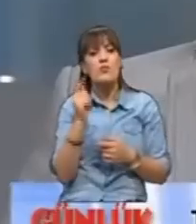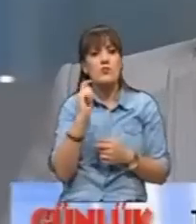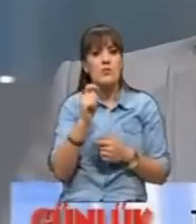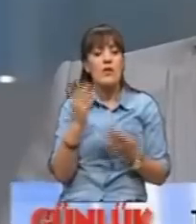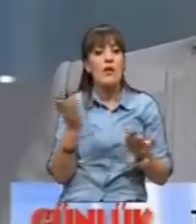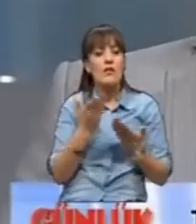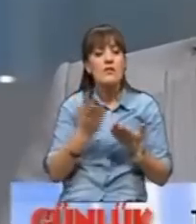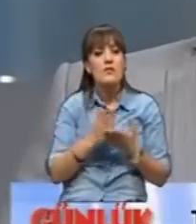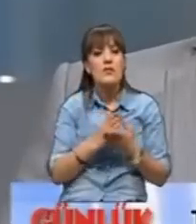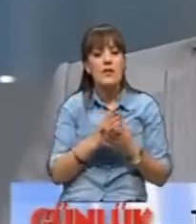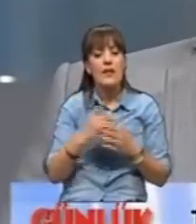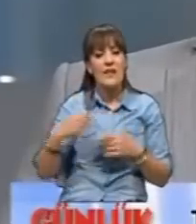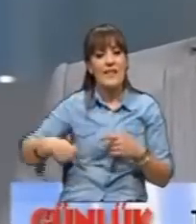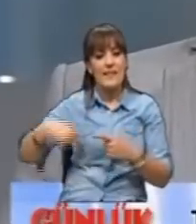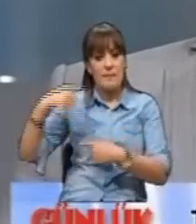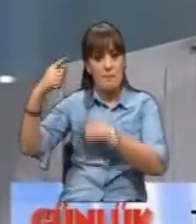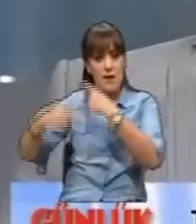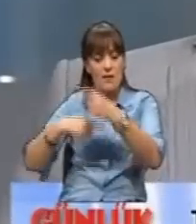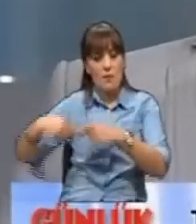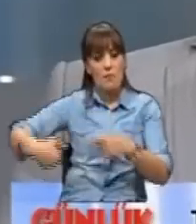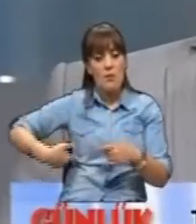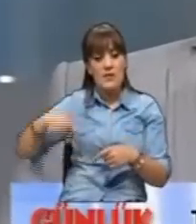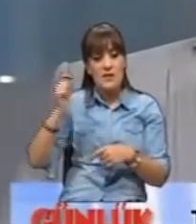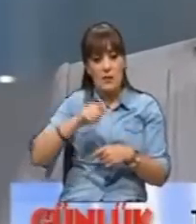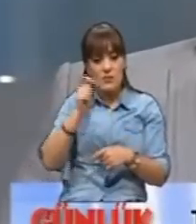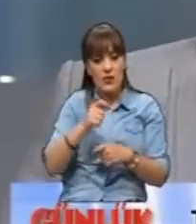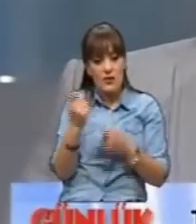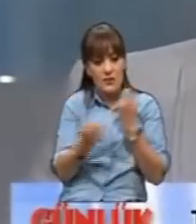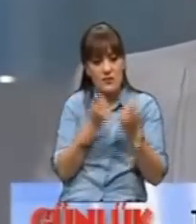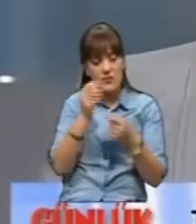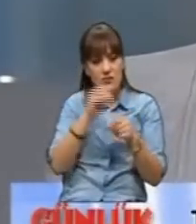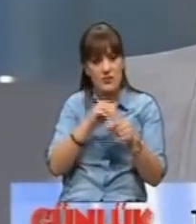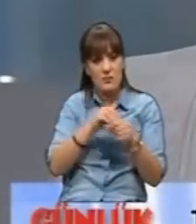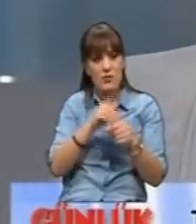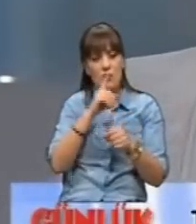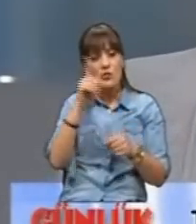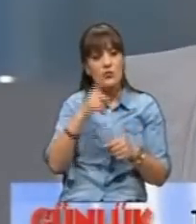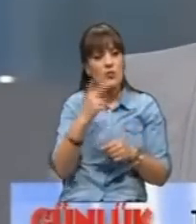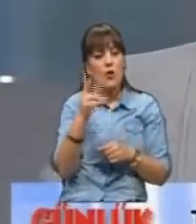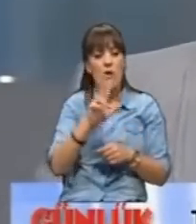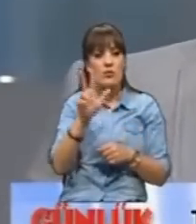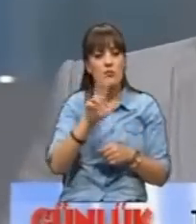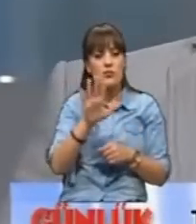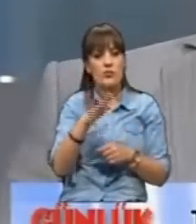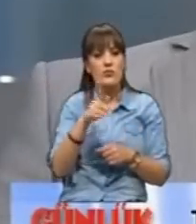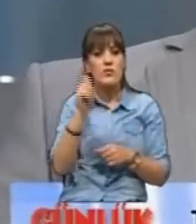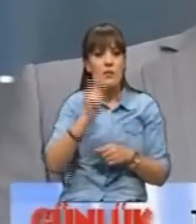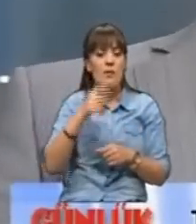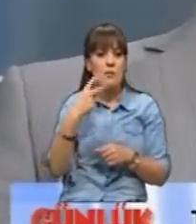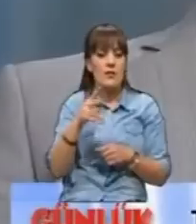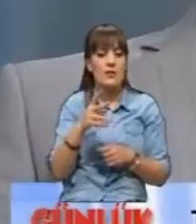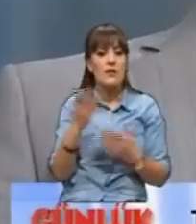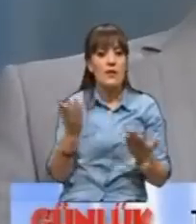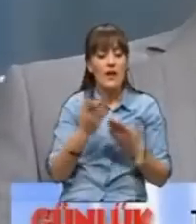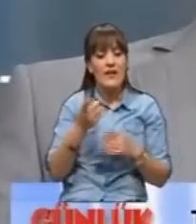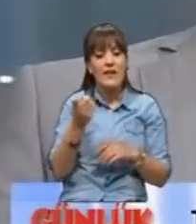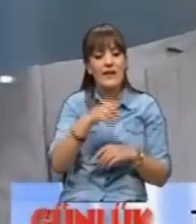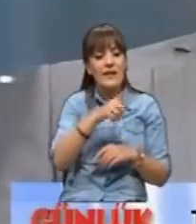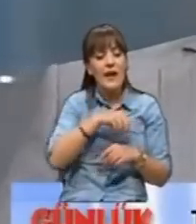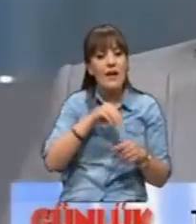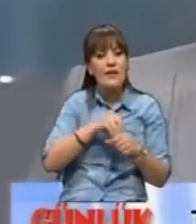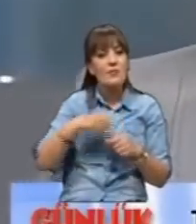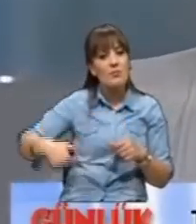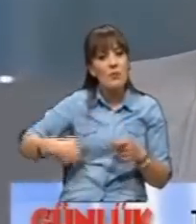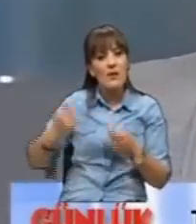yani. Ancak diyaliz makinesi böbreğin yapacağı işlemin %30'unu yapabilir. Yani diğer